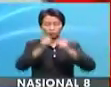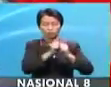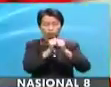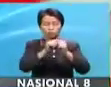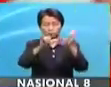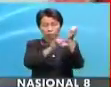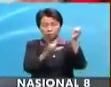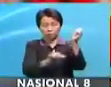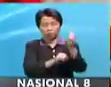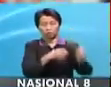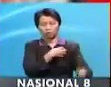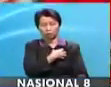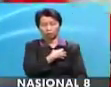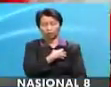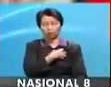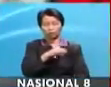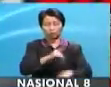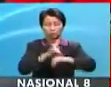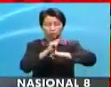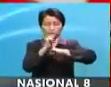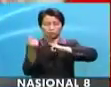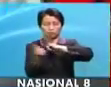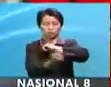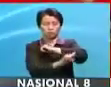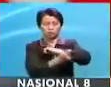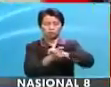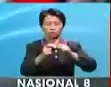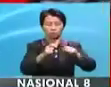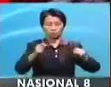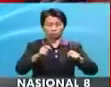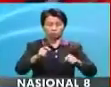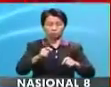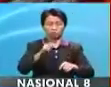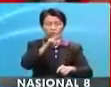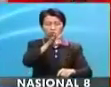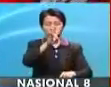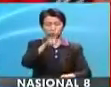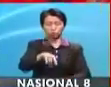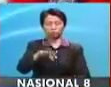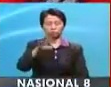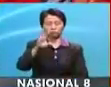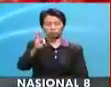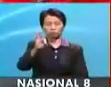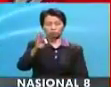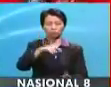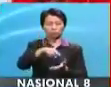Yayasan Jantung Negara di Taman Tasik Perdana pada 27 September ini.